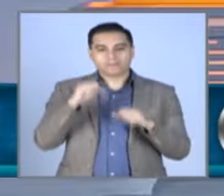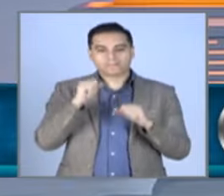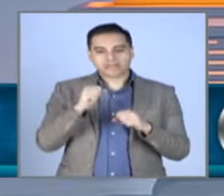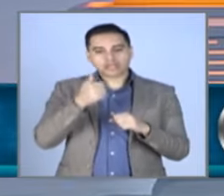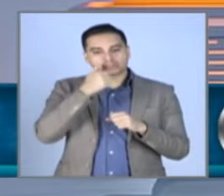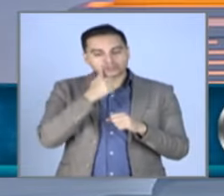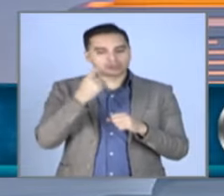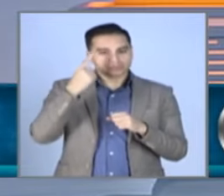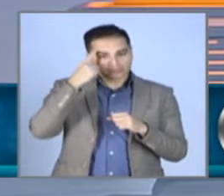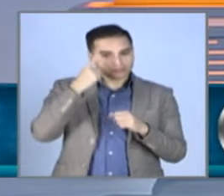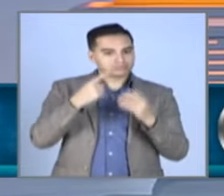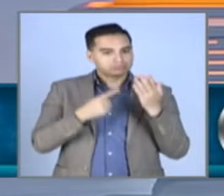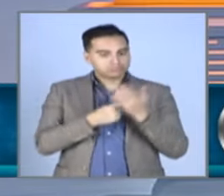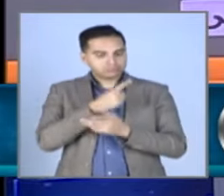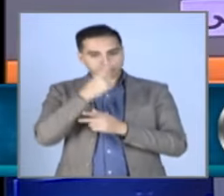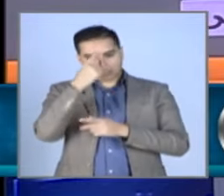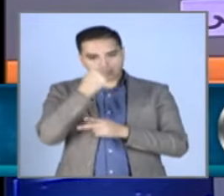Garlic Ballads؟